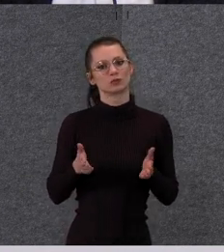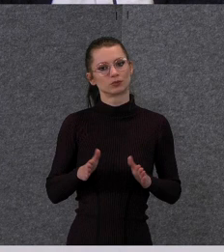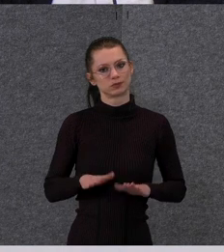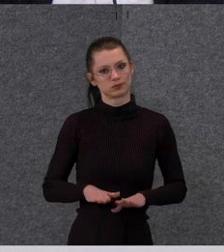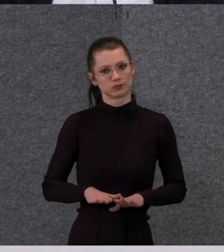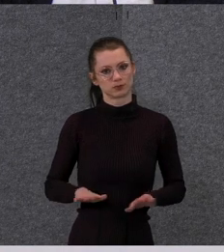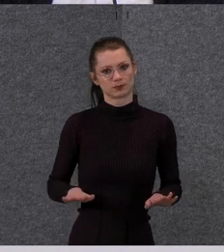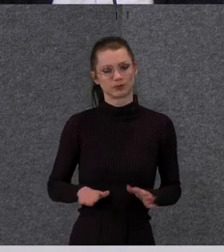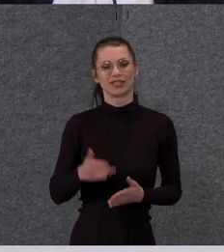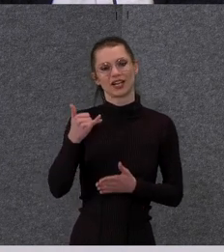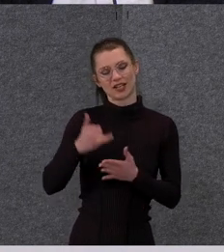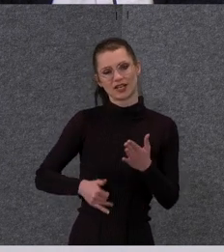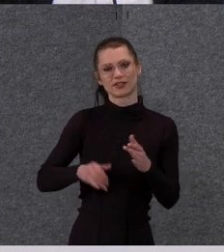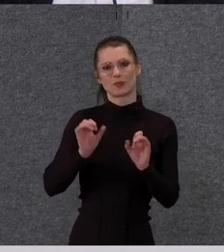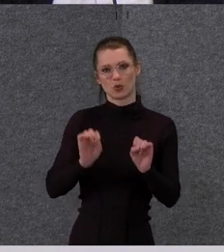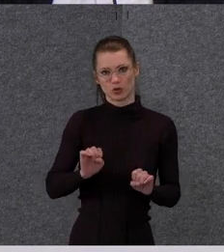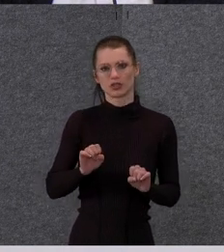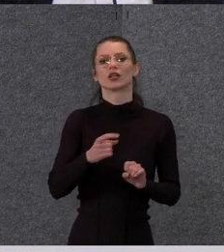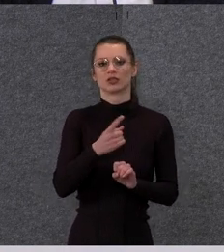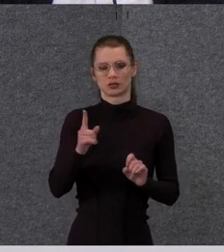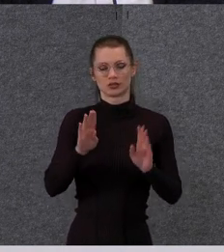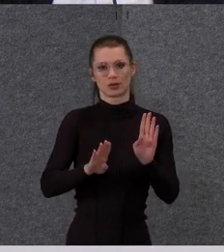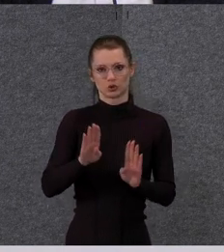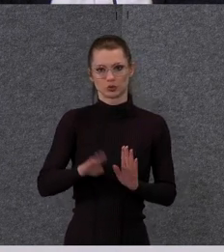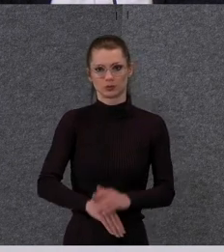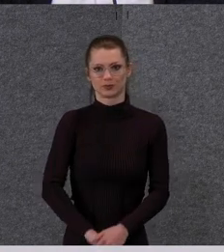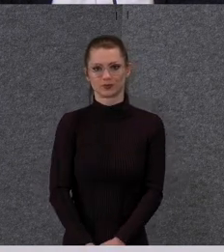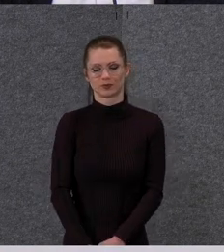jetzt die letzte Möglichkeit, abzustimmen.